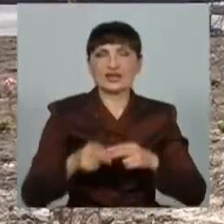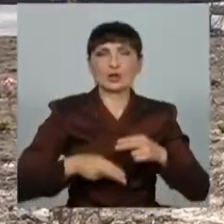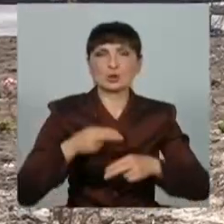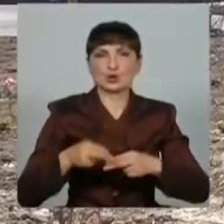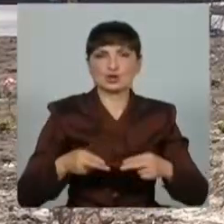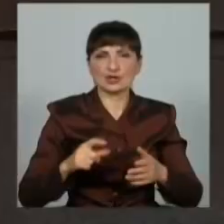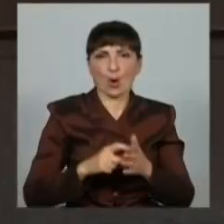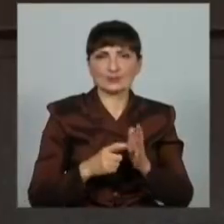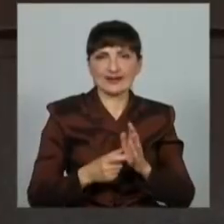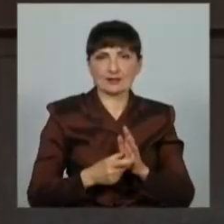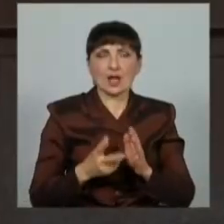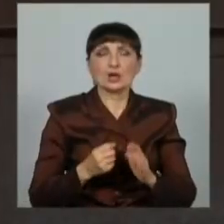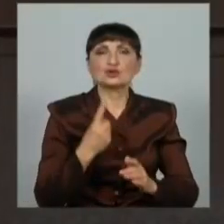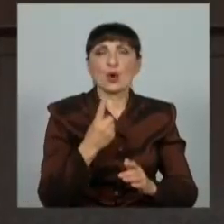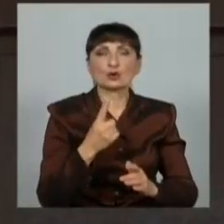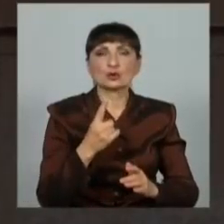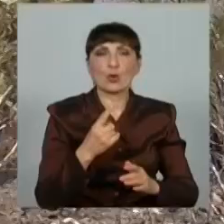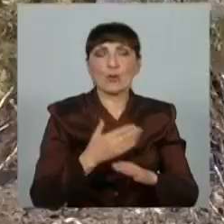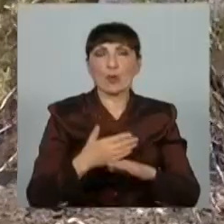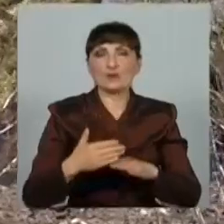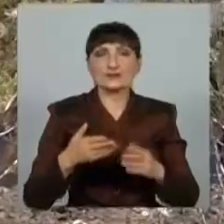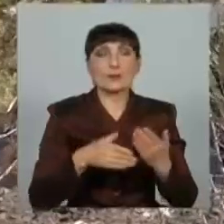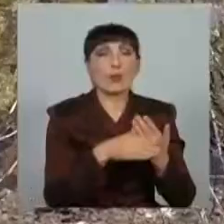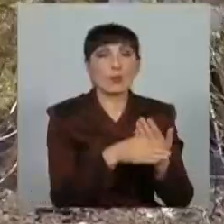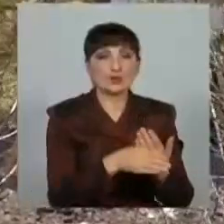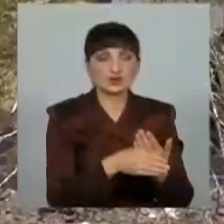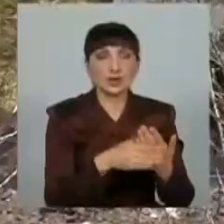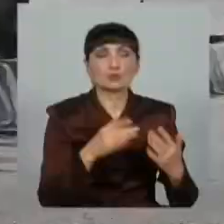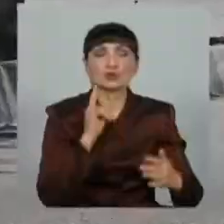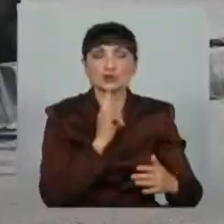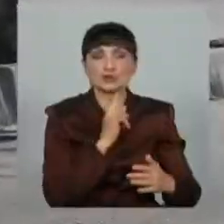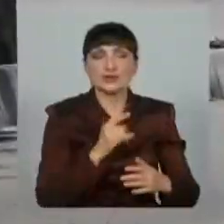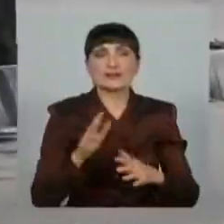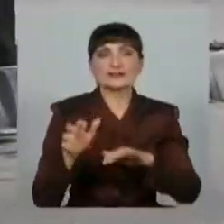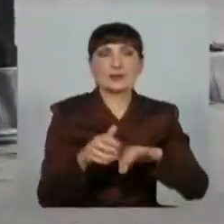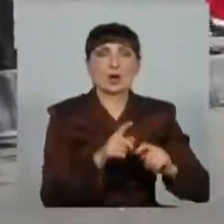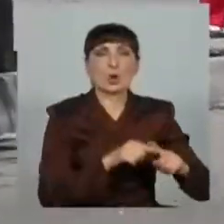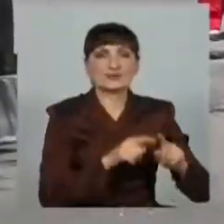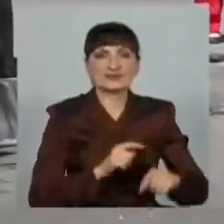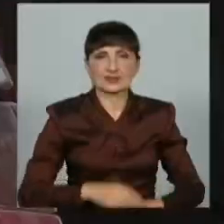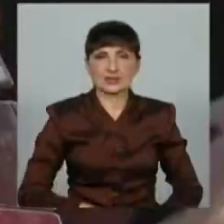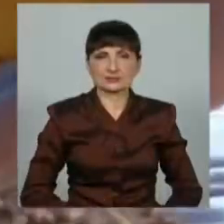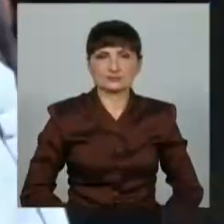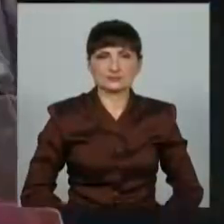хирургическое отделение. Еще одну травмированную после оказания первой медпомощи забрали родственники.